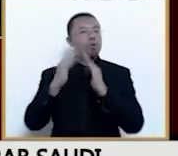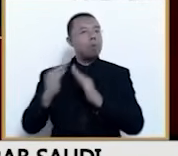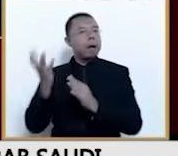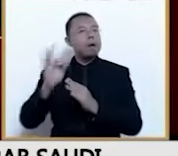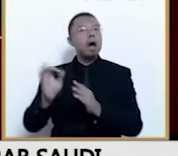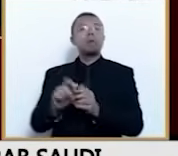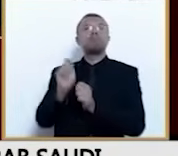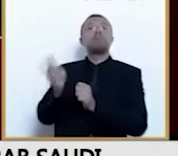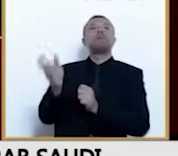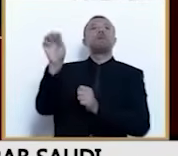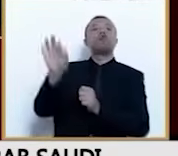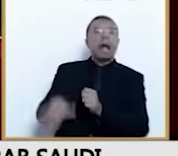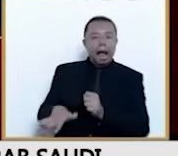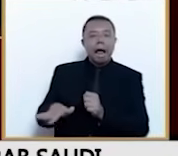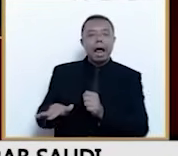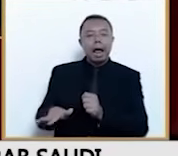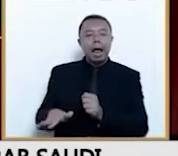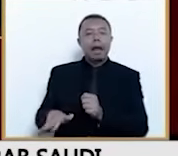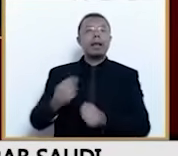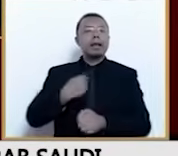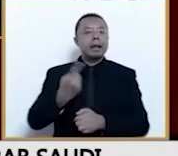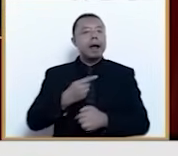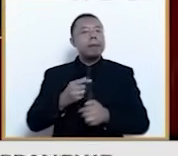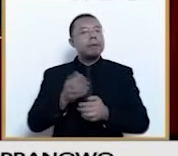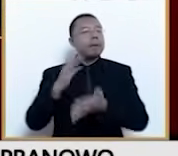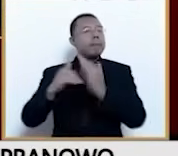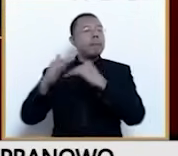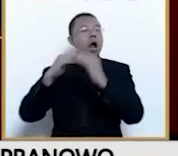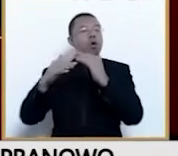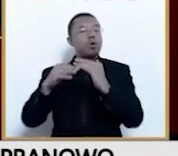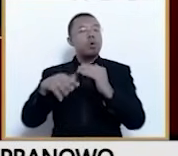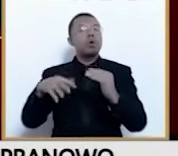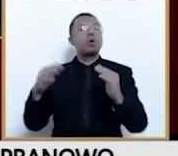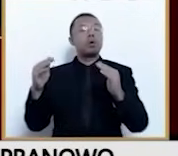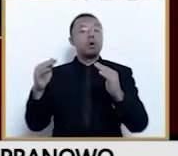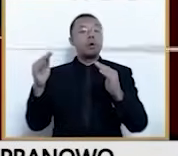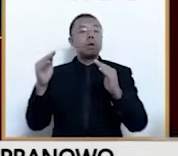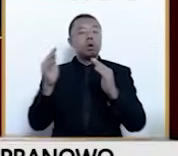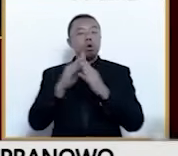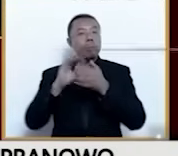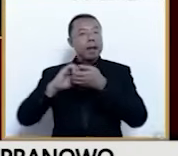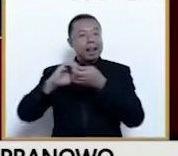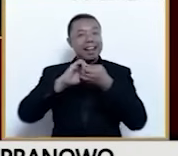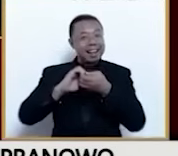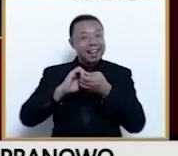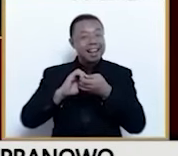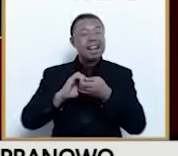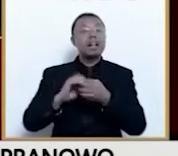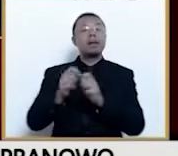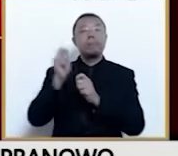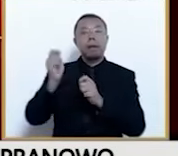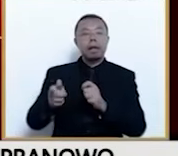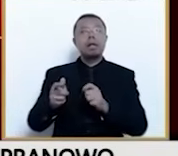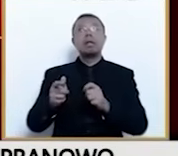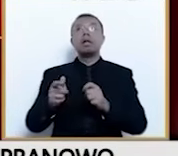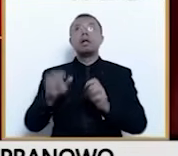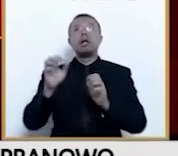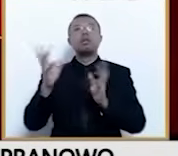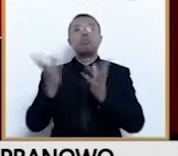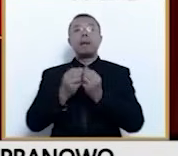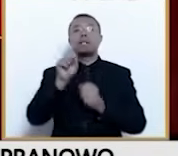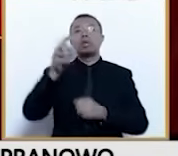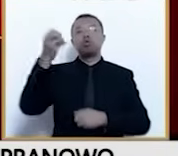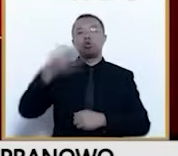yang terjangkau, dengan kami akan membangun hunian terpadu terjangkau sebanyak 1